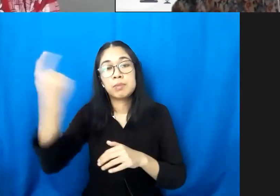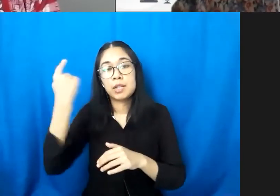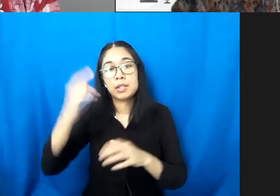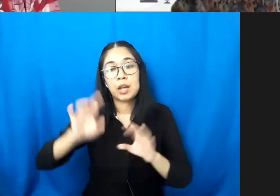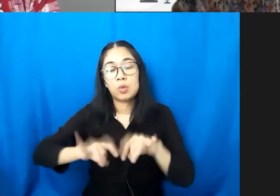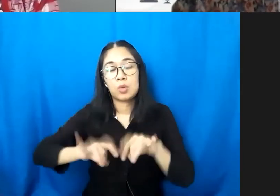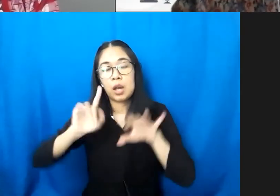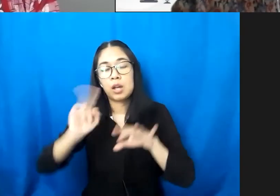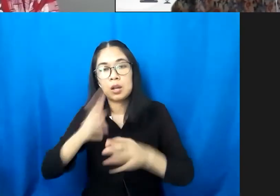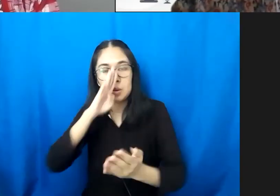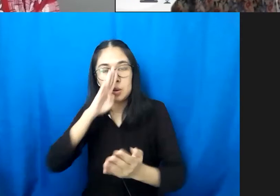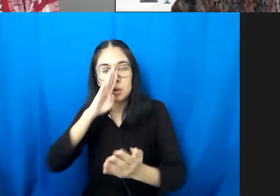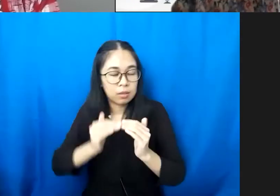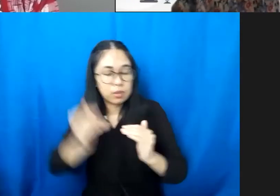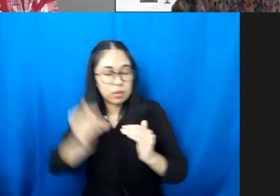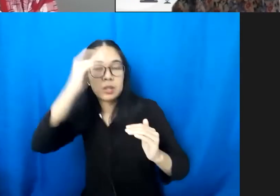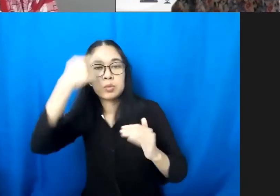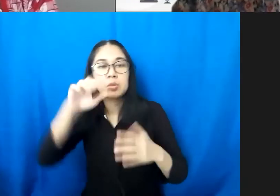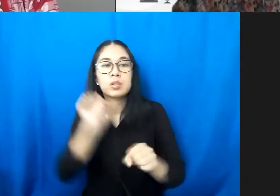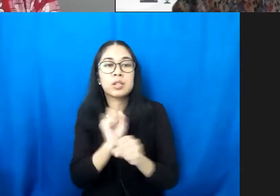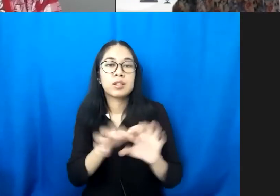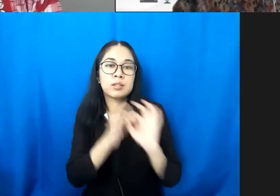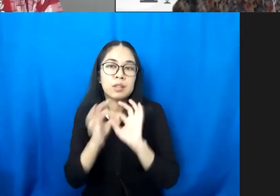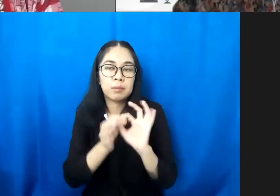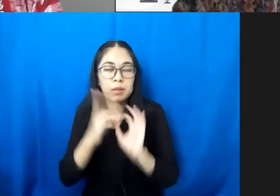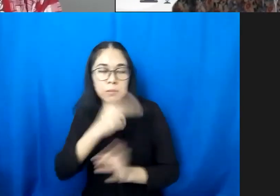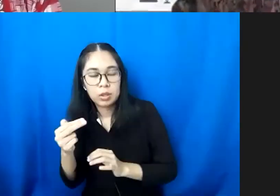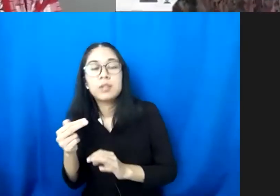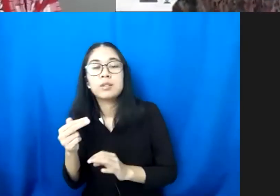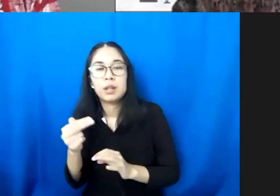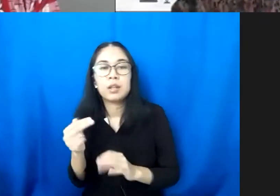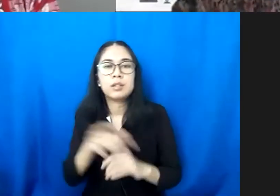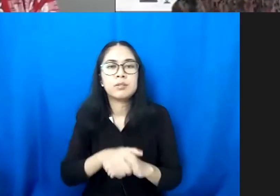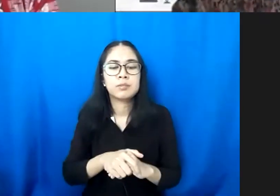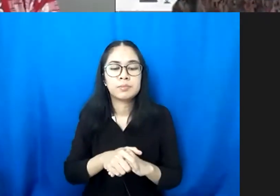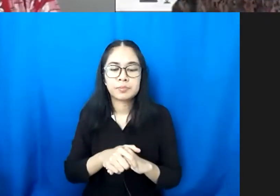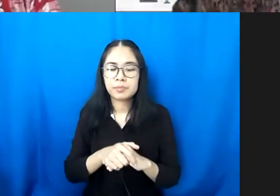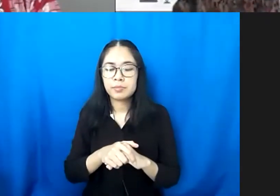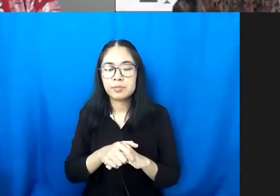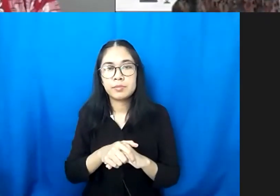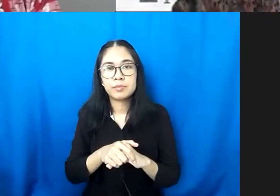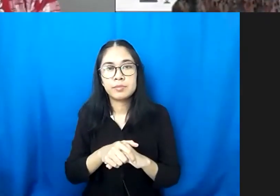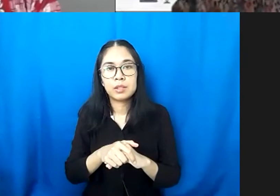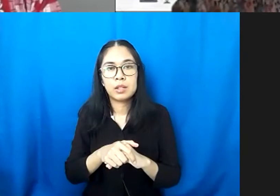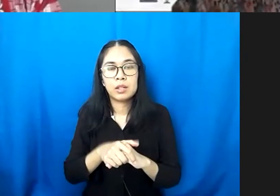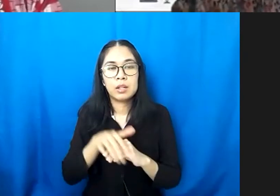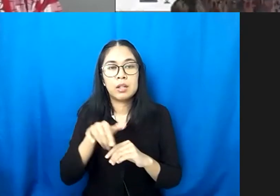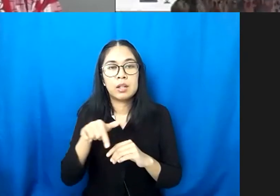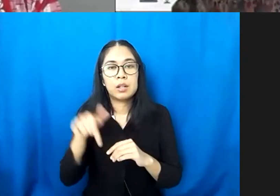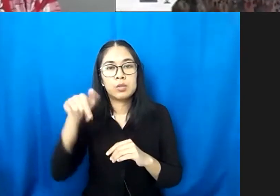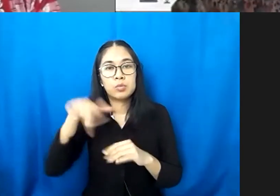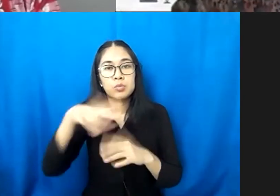komitmen cukup tinggi untuk bekerja sama selalu dengan Indonesia, apa saja yang sudah dilakukan Ibu Pru untuk